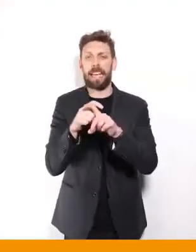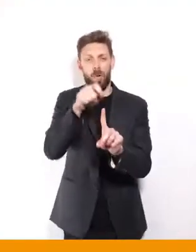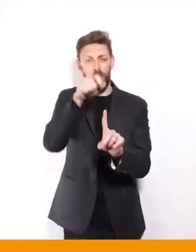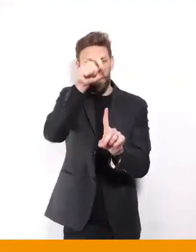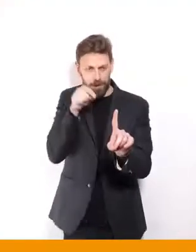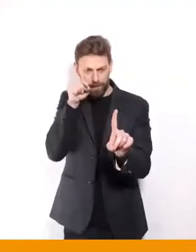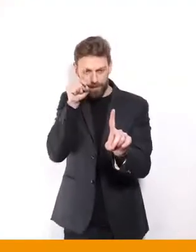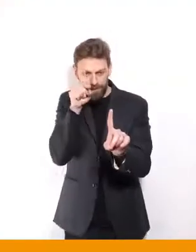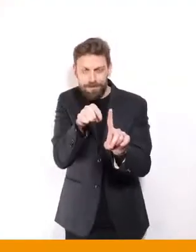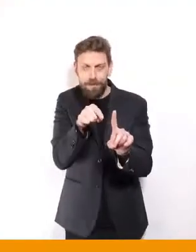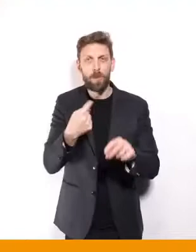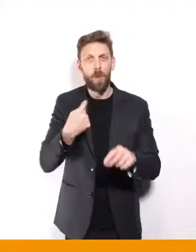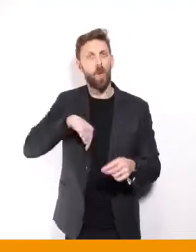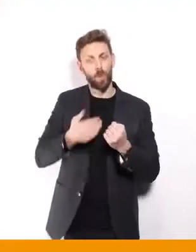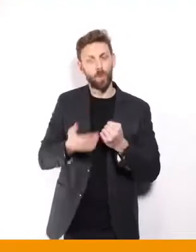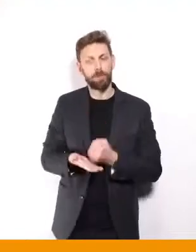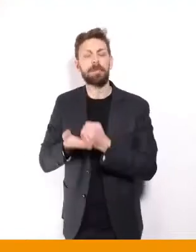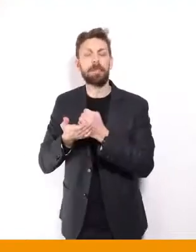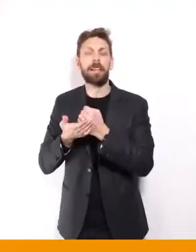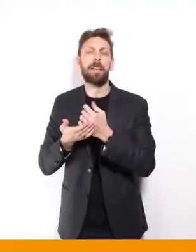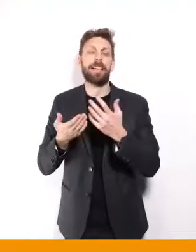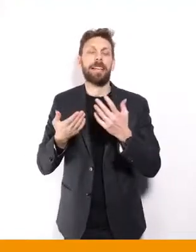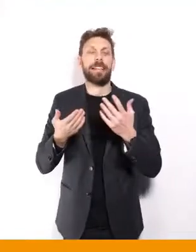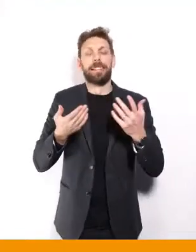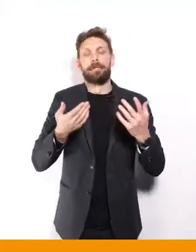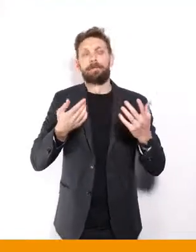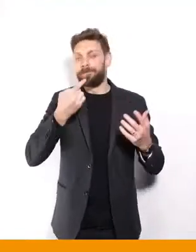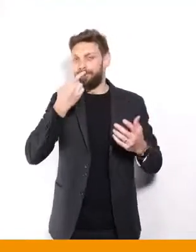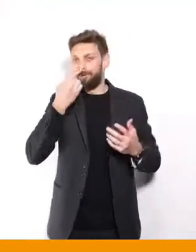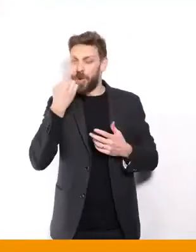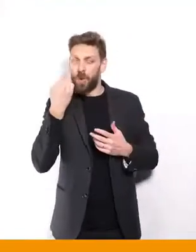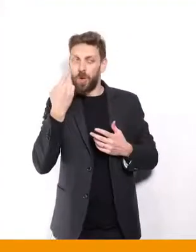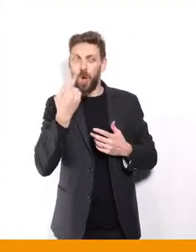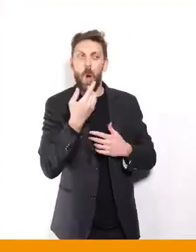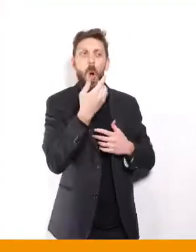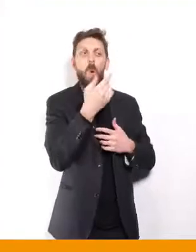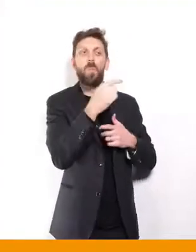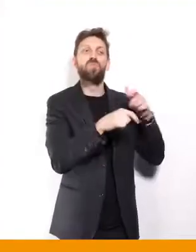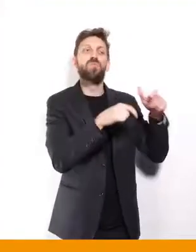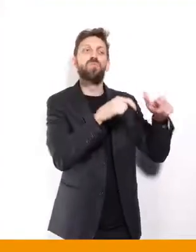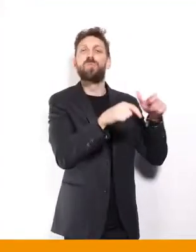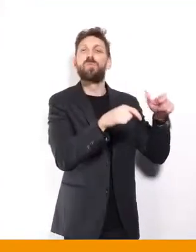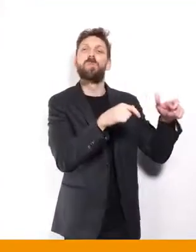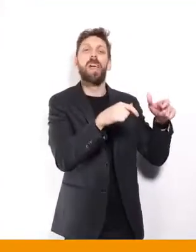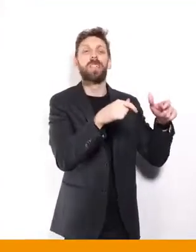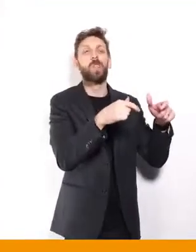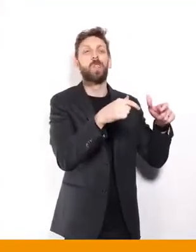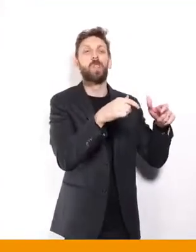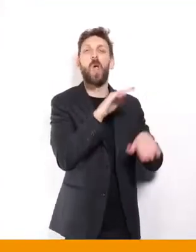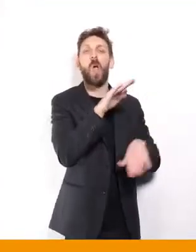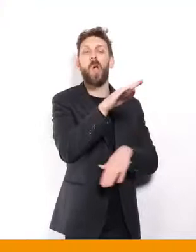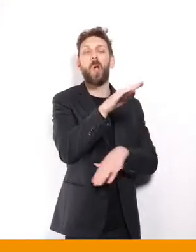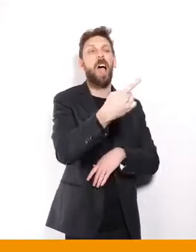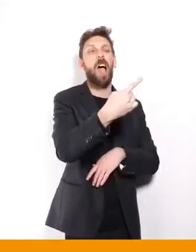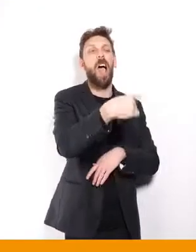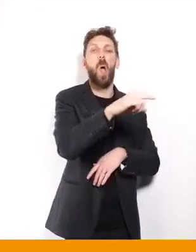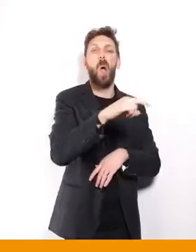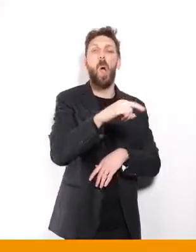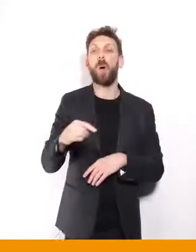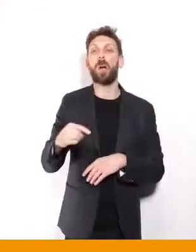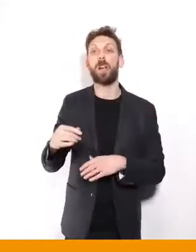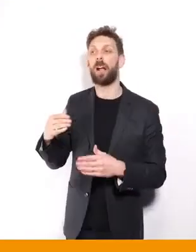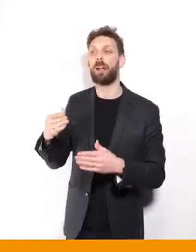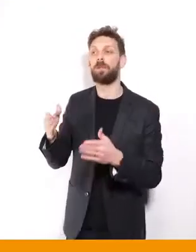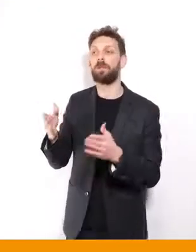peu refait la cerise, si je peux me permettre cette grossièreté, sur la question du handicap, emportant